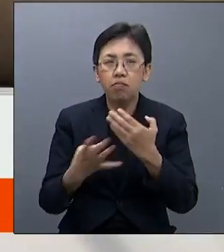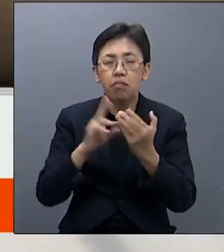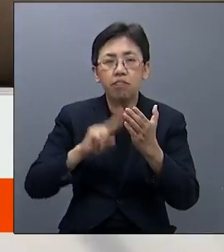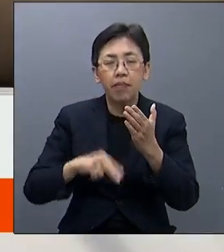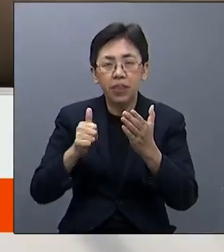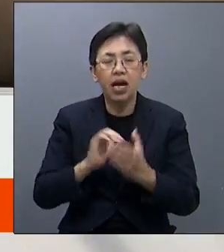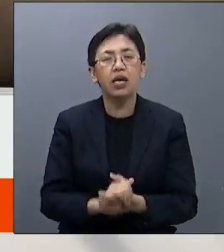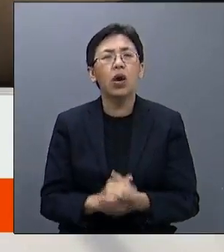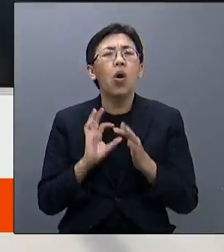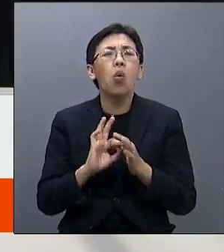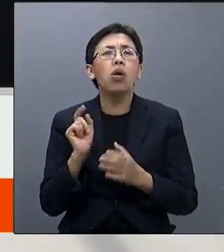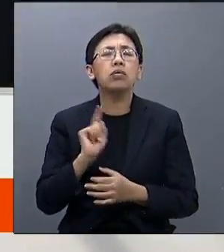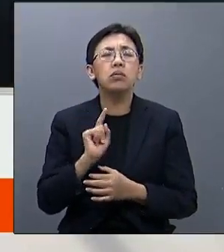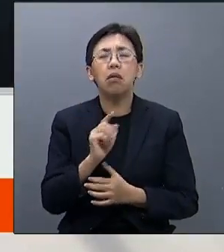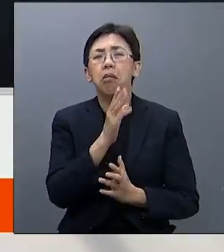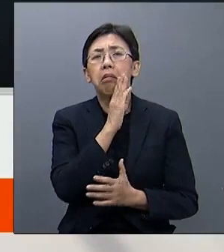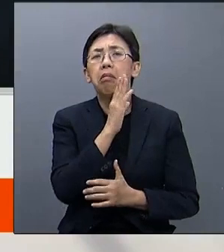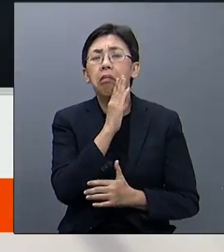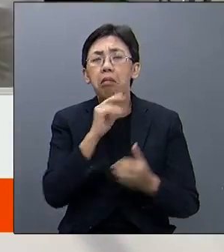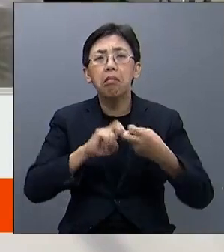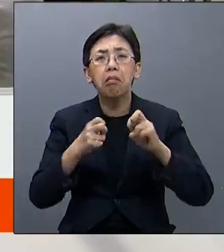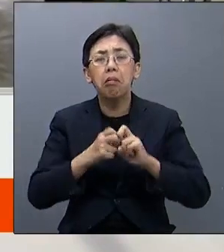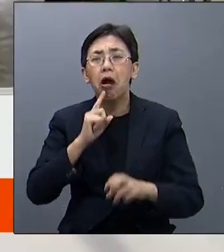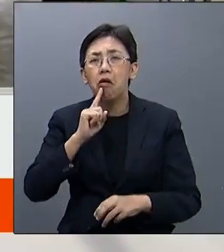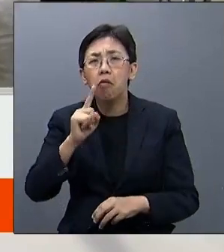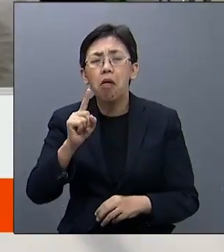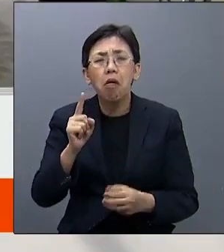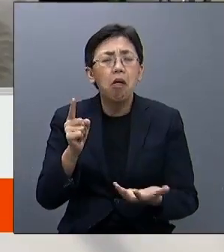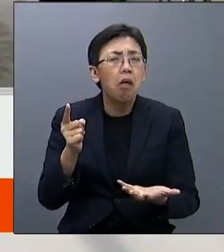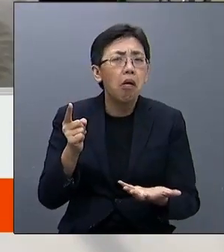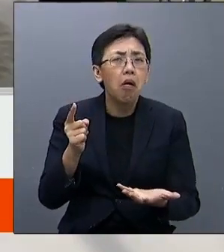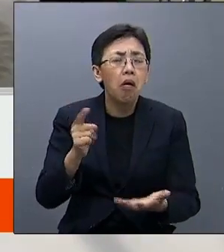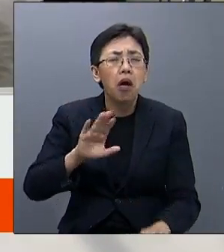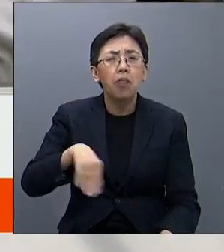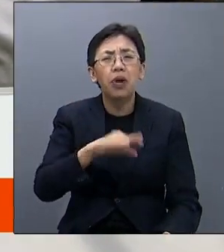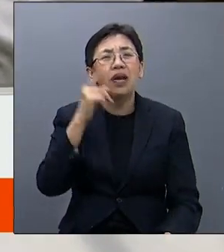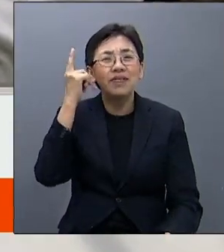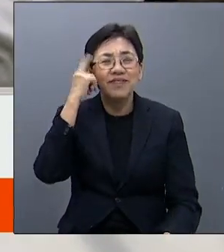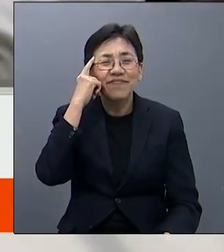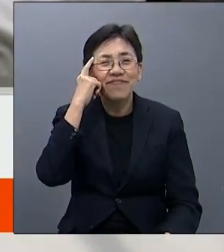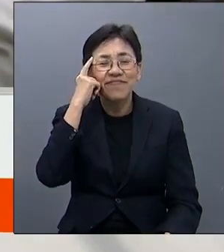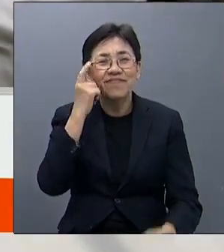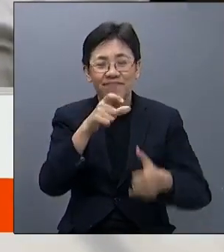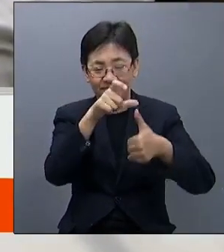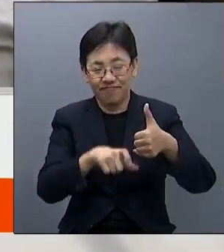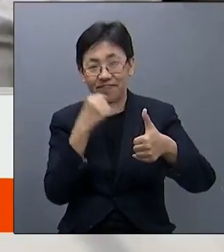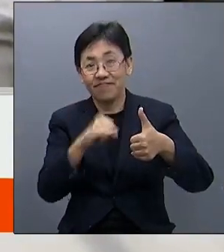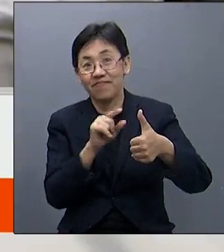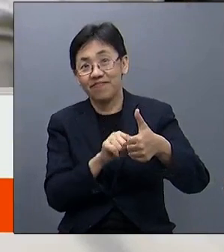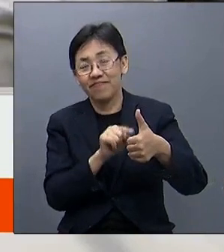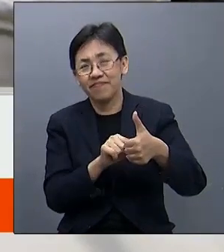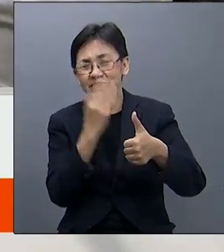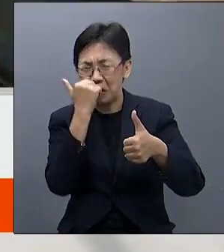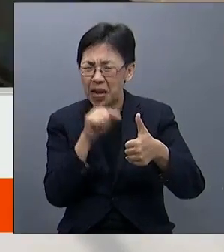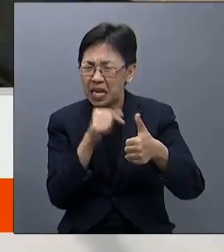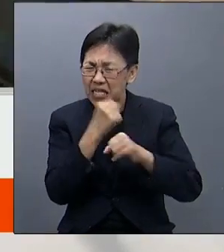เป็นห่วงก็คือเวลาที่เกิดคดีความเรื่องพวกนี้เราจะมองแค่ว่าตัวคนที่ทำเนี่ยทำไมถึงท